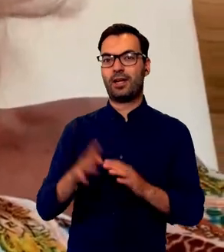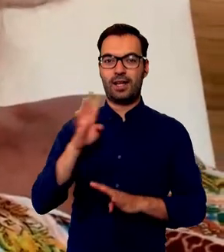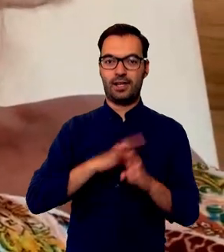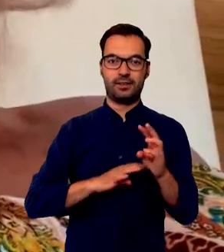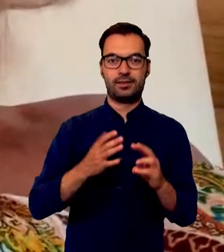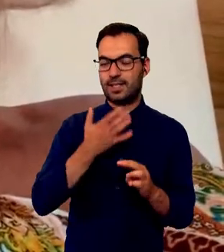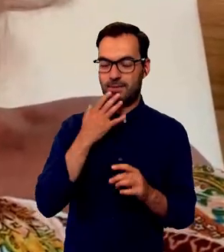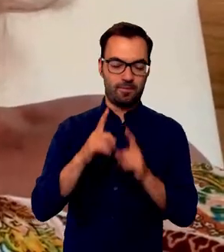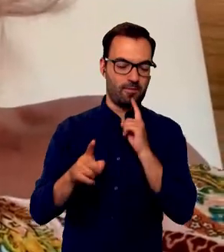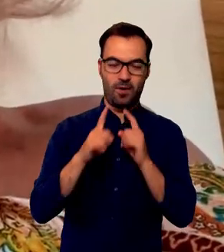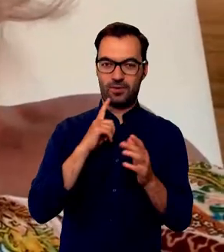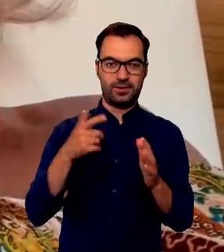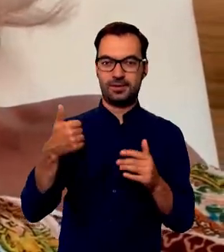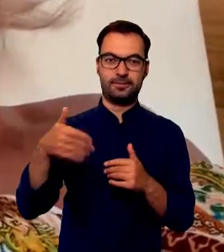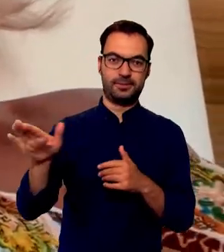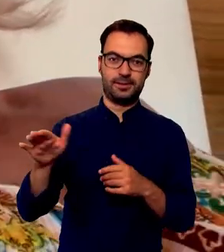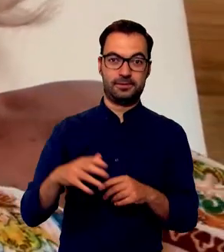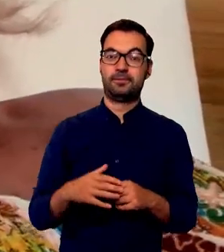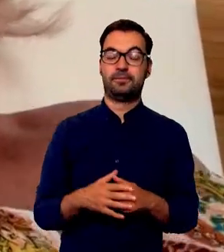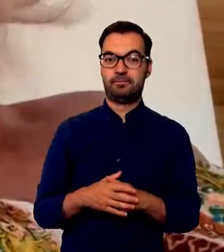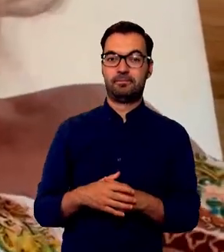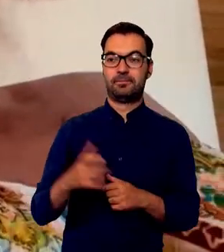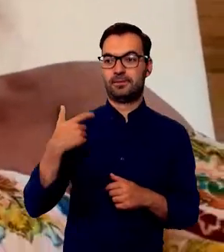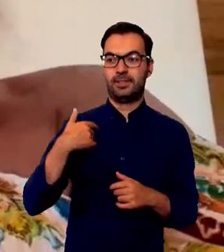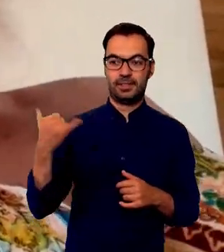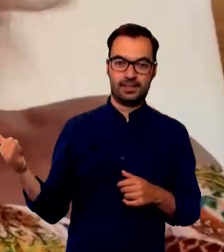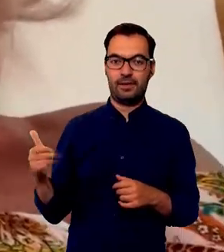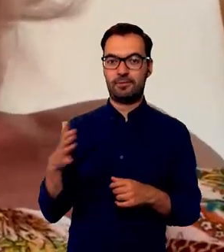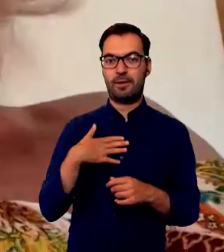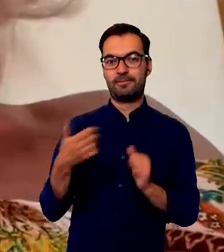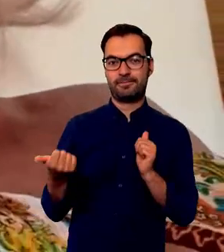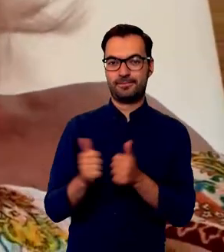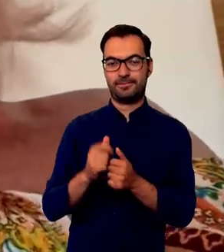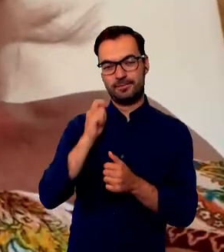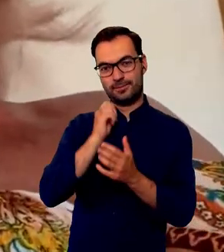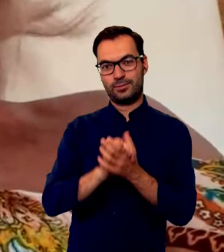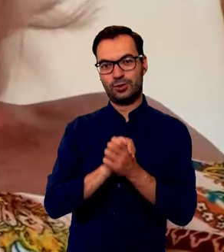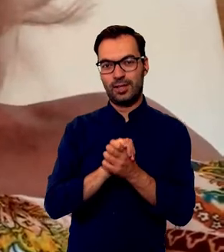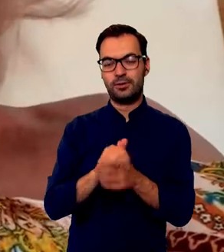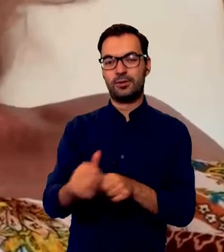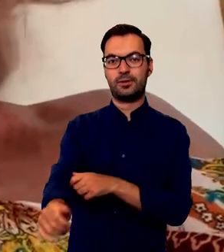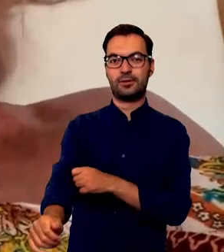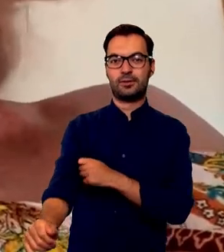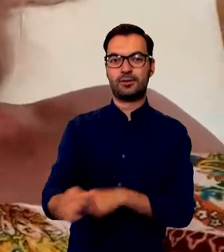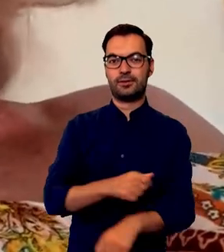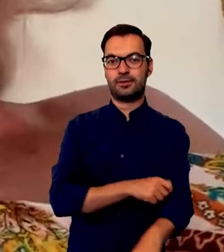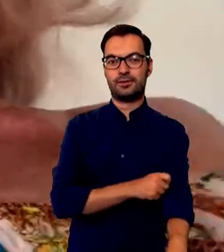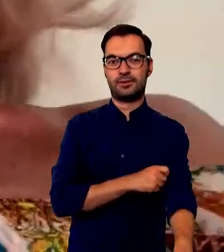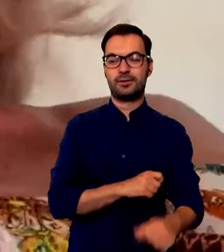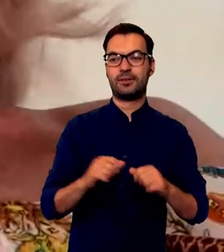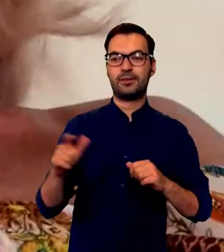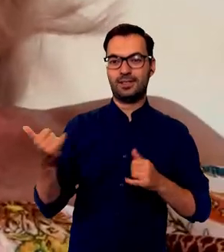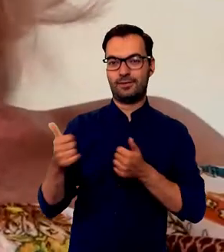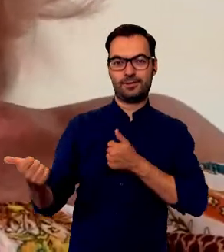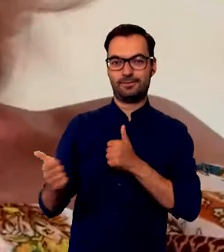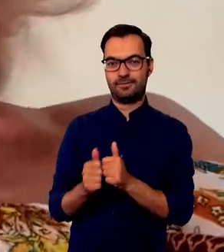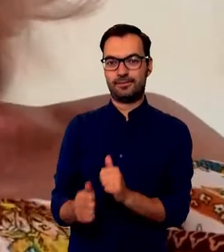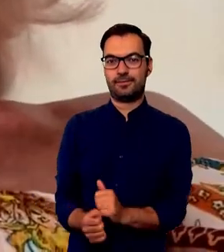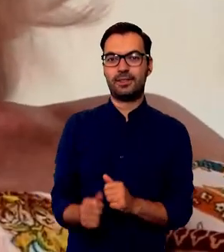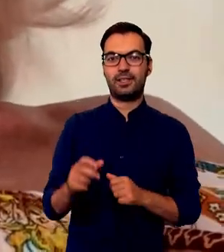nie ma takiej opcji, żeby ona wyjechała. Ja zawsze ze sobą mam moją przyjaciółkę. W tej książce, która mi